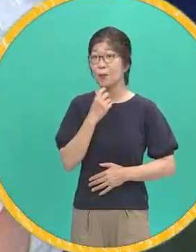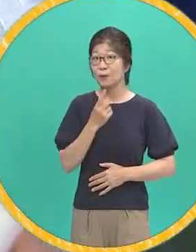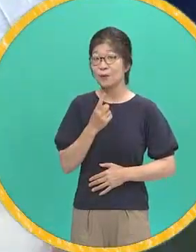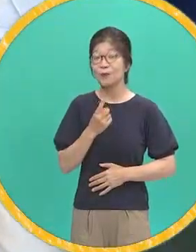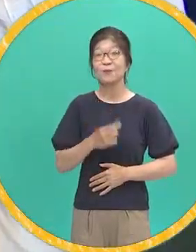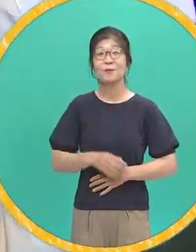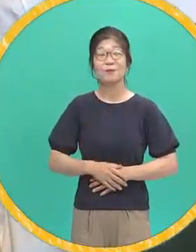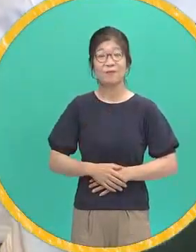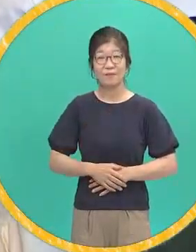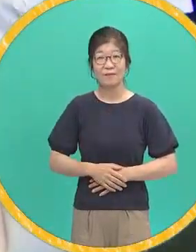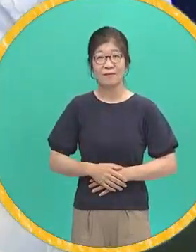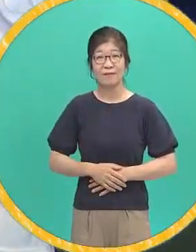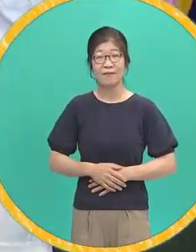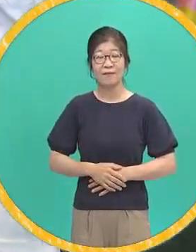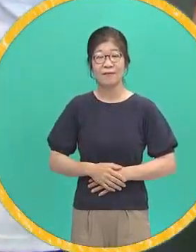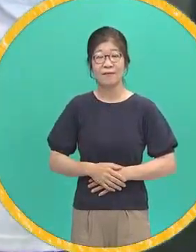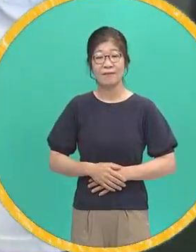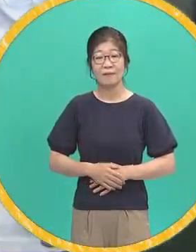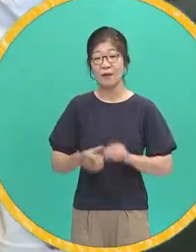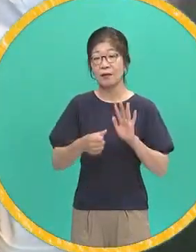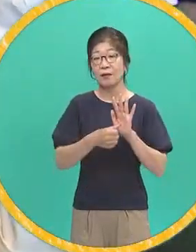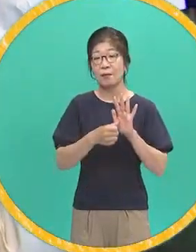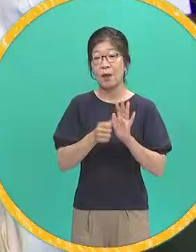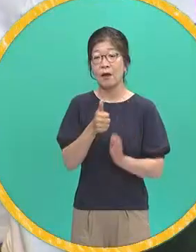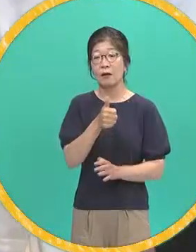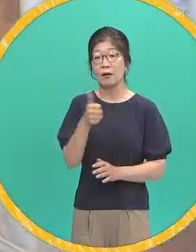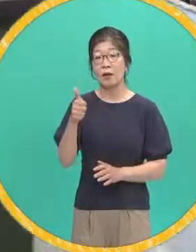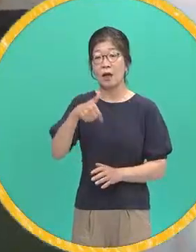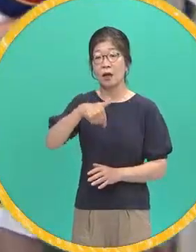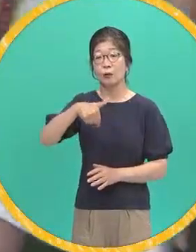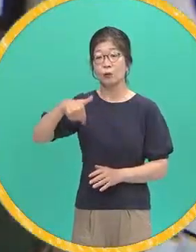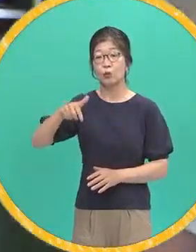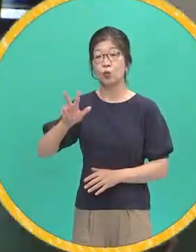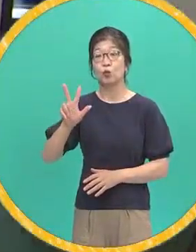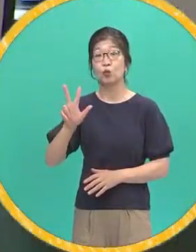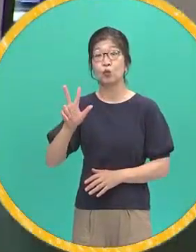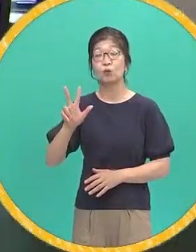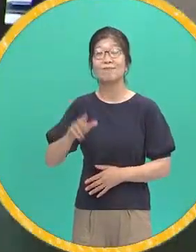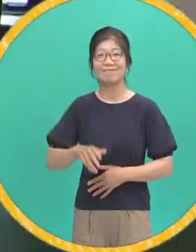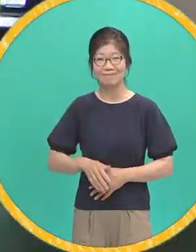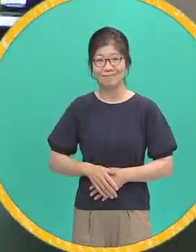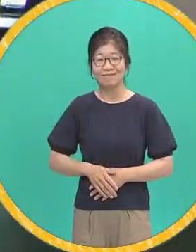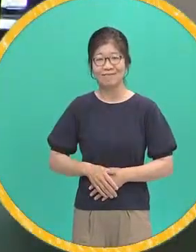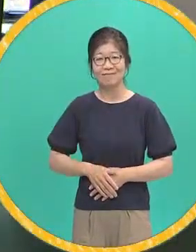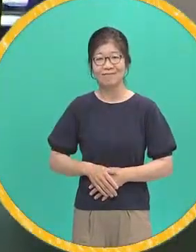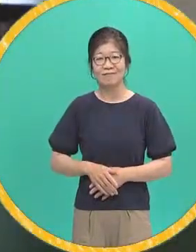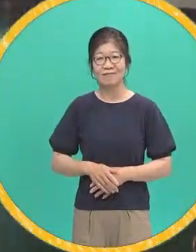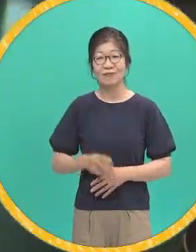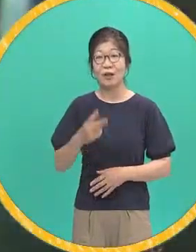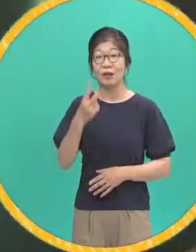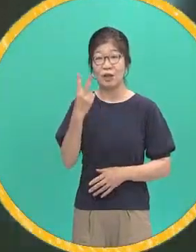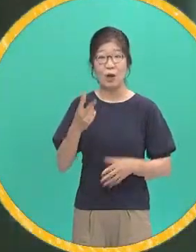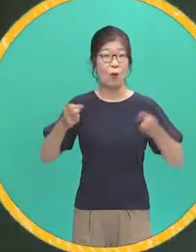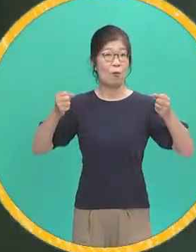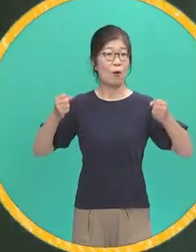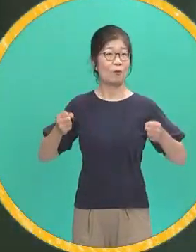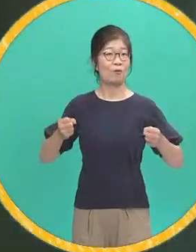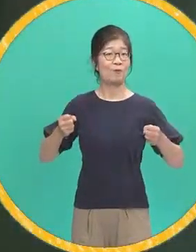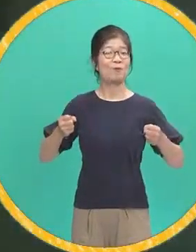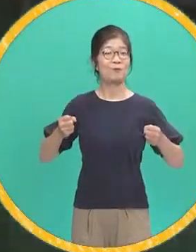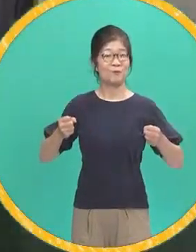小物を使っておりまして小道具としてまずダブルダブル旗を2本の細い棒に